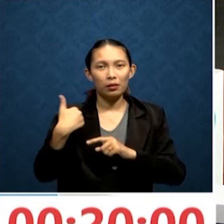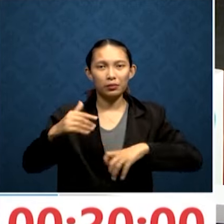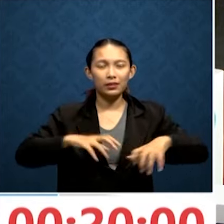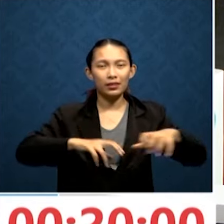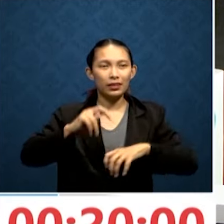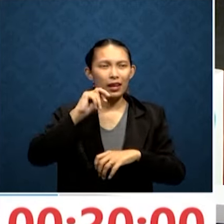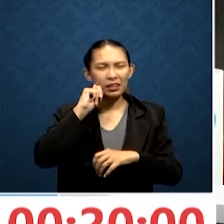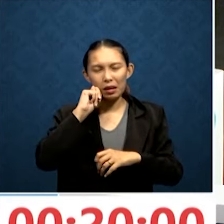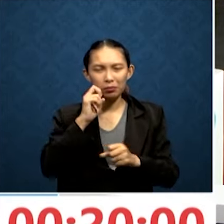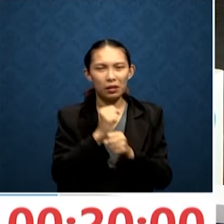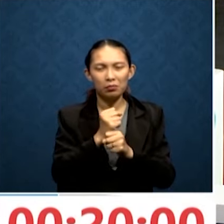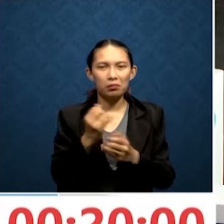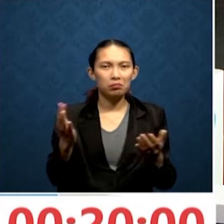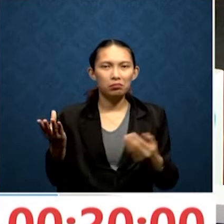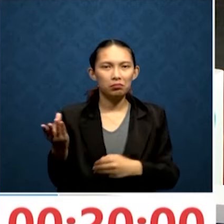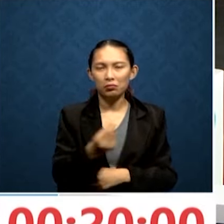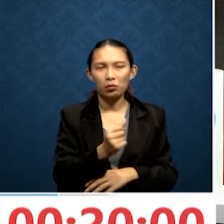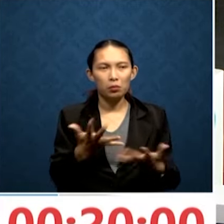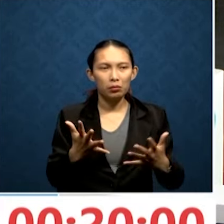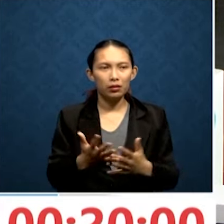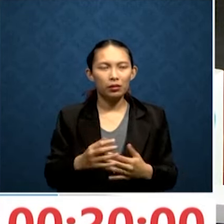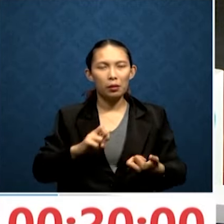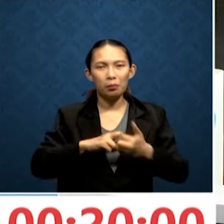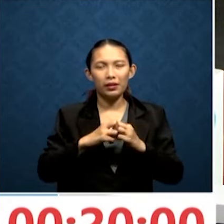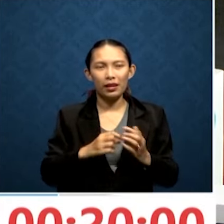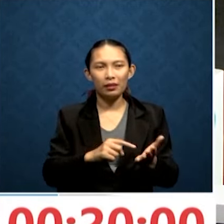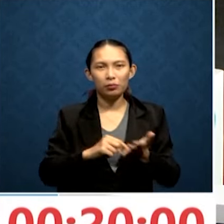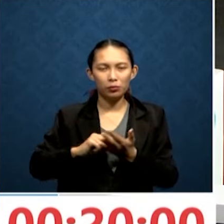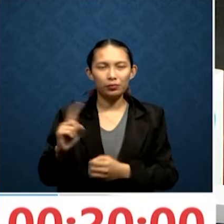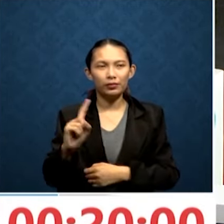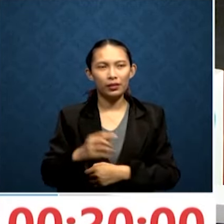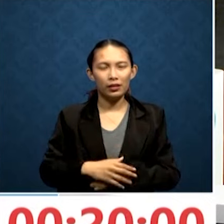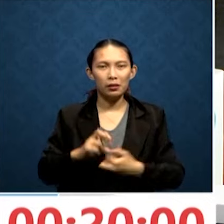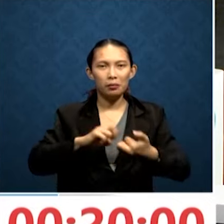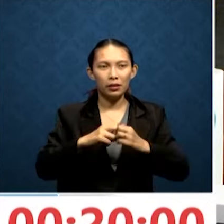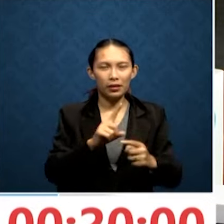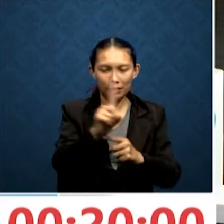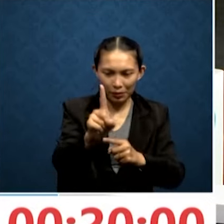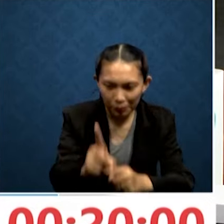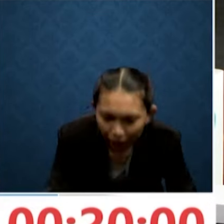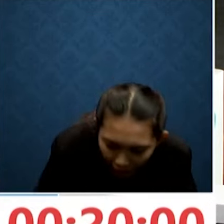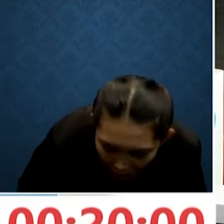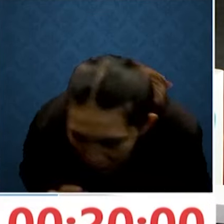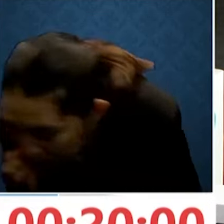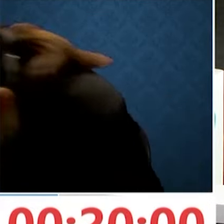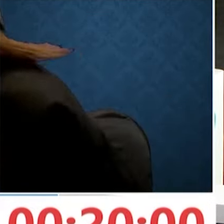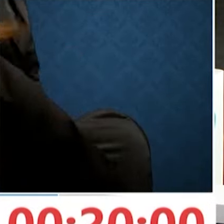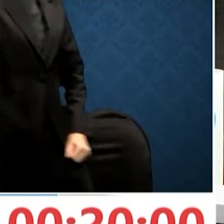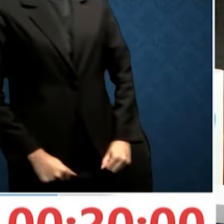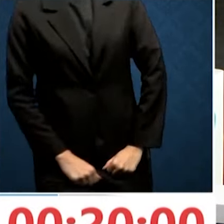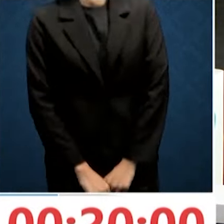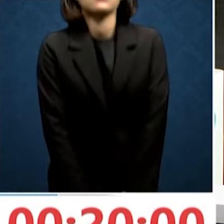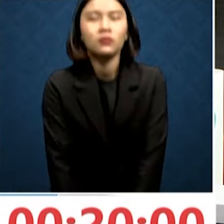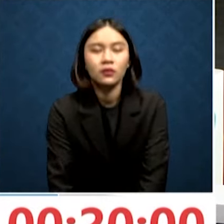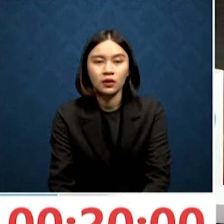น้ำไม่ราบรื่นซึ่งนำไปสู่ปัญหาดังต่อไปนี้นะครับปัญหาที่1การประสานงานข้ามหน่วยงาน